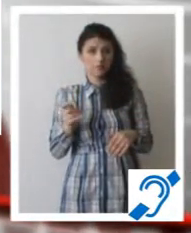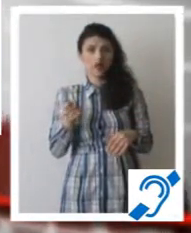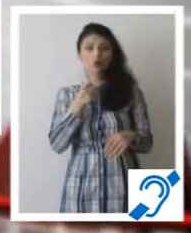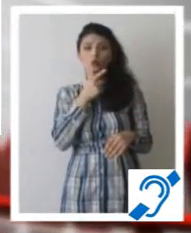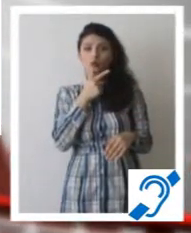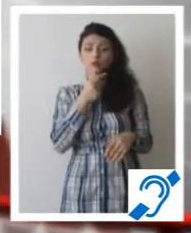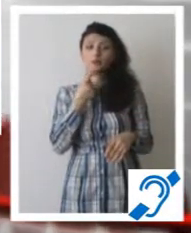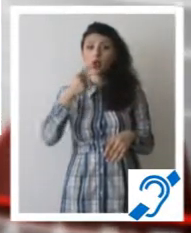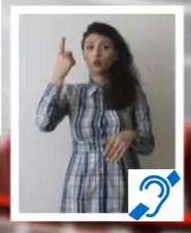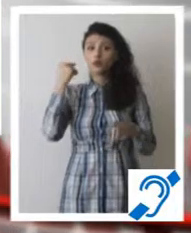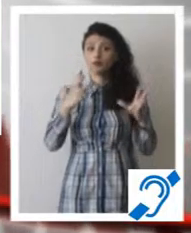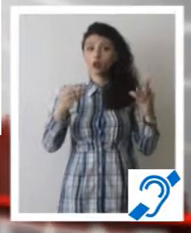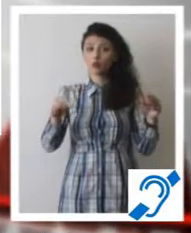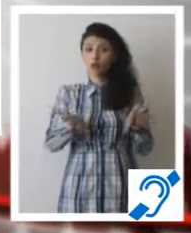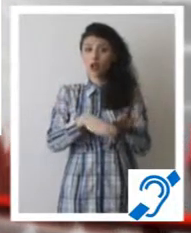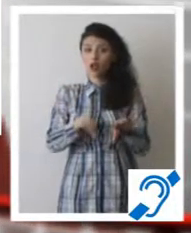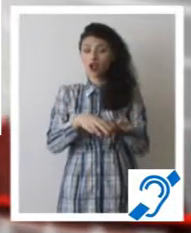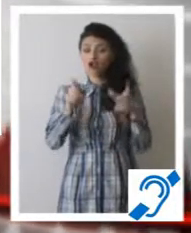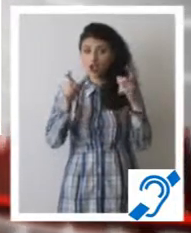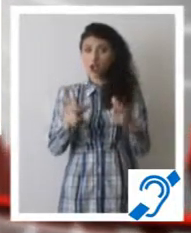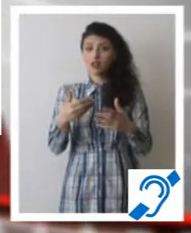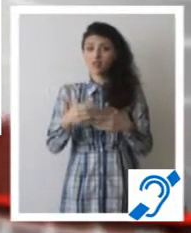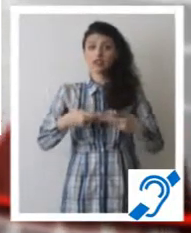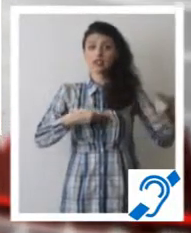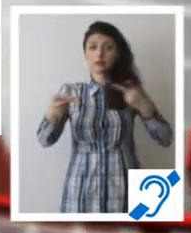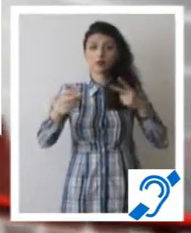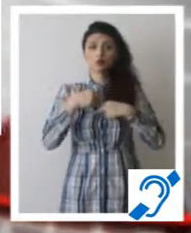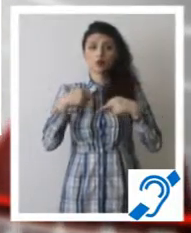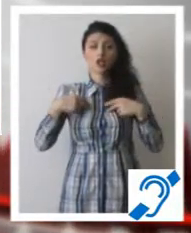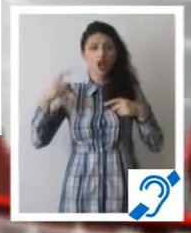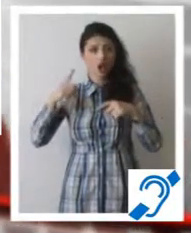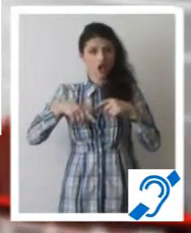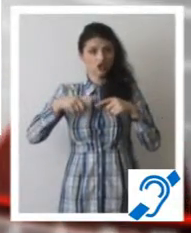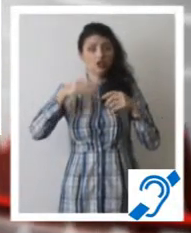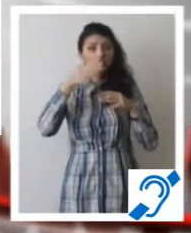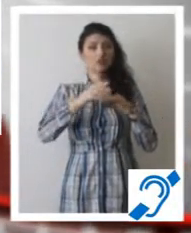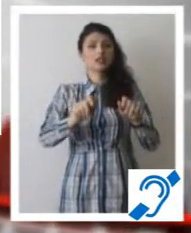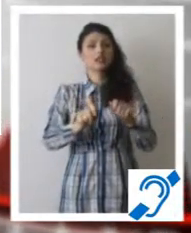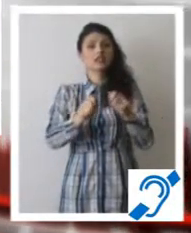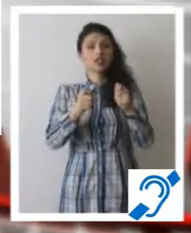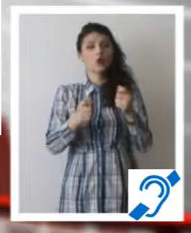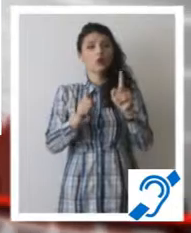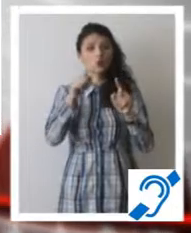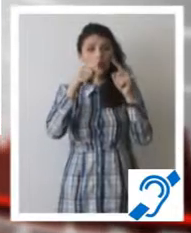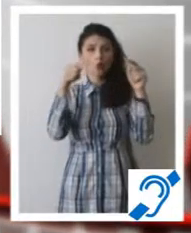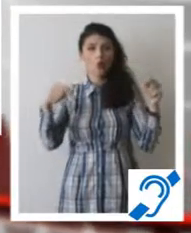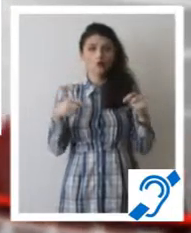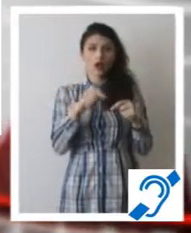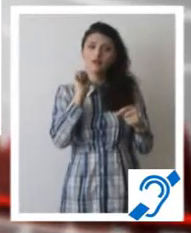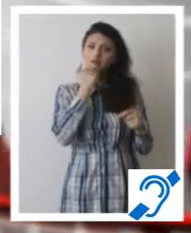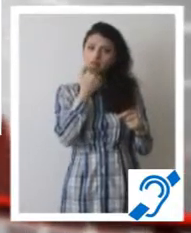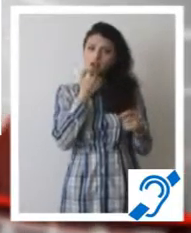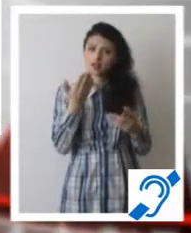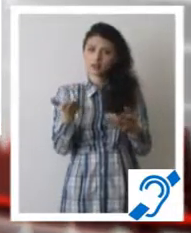trecut, mai mulți angajați ai sucursalei au fost trimiși în judecată pentru prejudicierea aceleiași sucursale prin prevede încheierea și derularea unor contracte păguboase